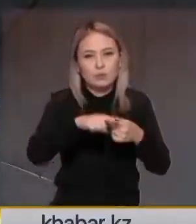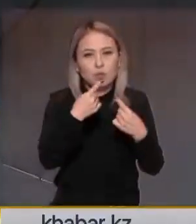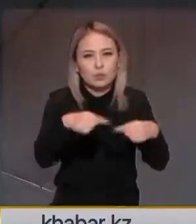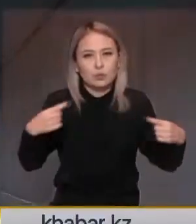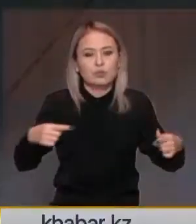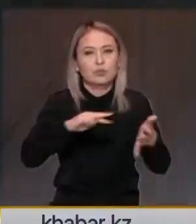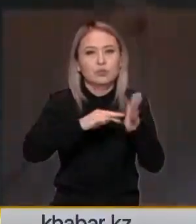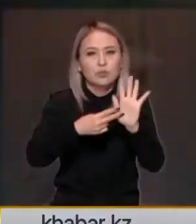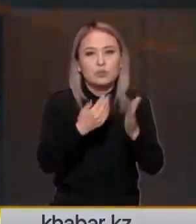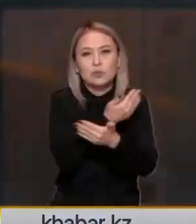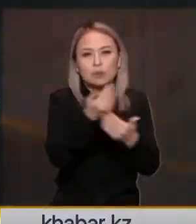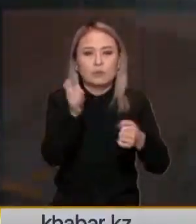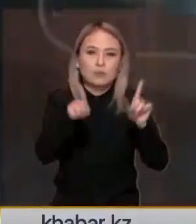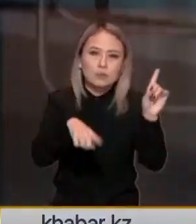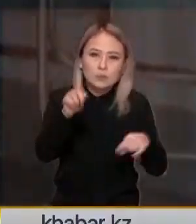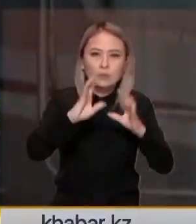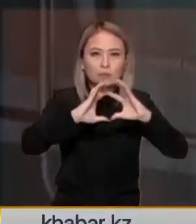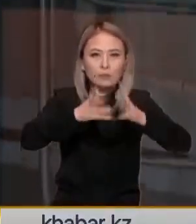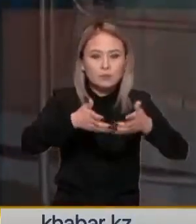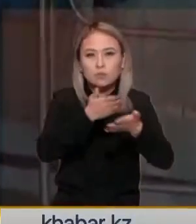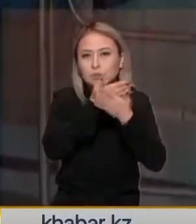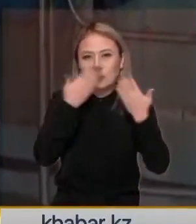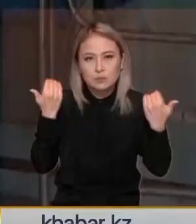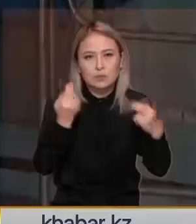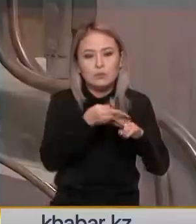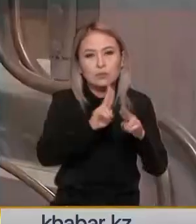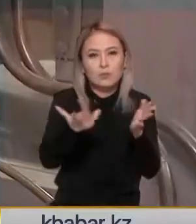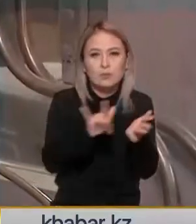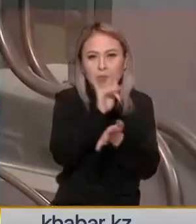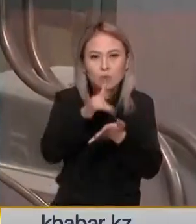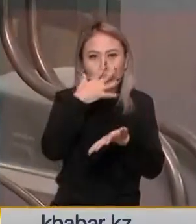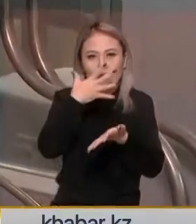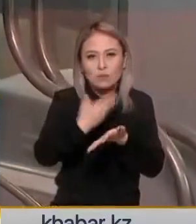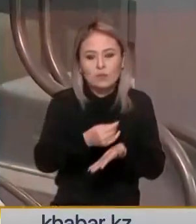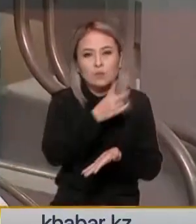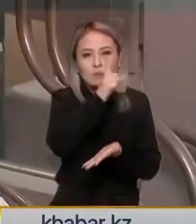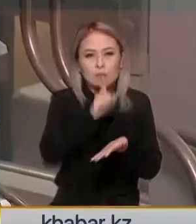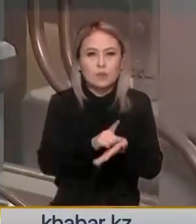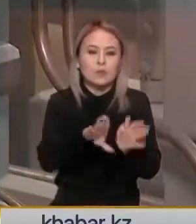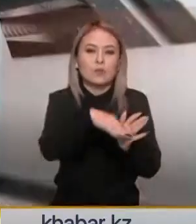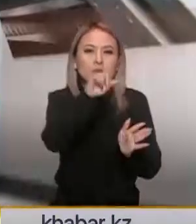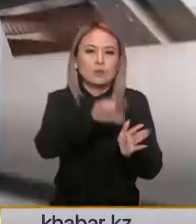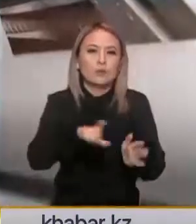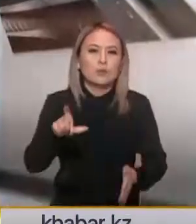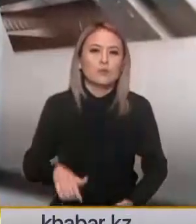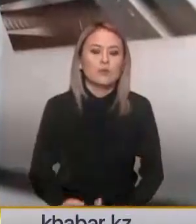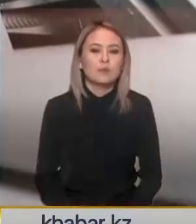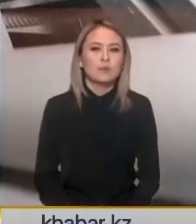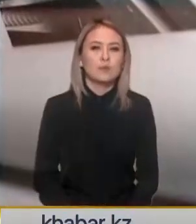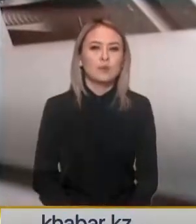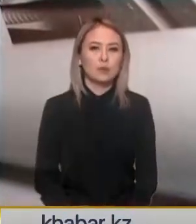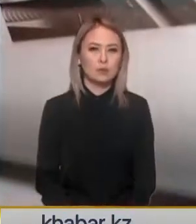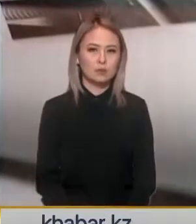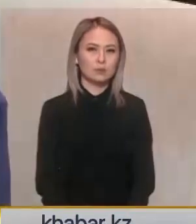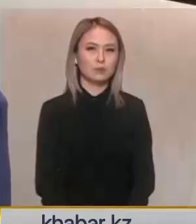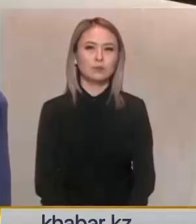түрлі жобаны қолға алған. Олардың кейбірінің әлемде баламасы жоқ. Міне осындай қаланың өз мәртебесі болуы тиіс дейді депутат.